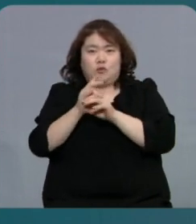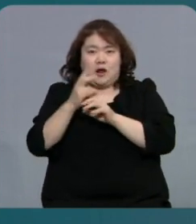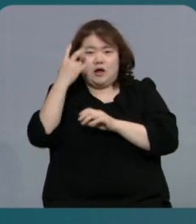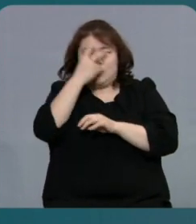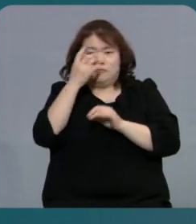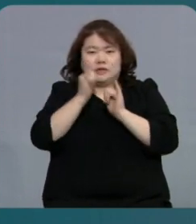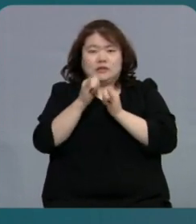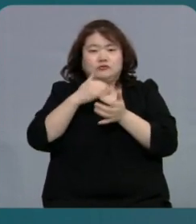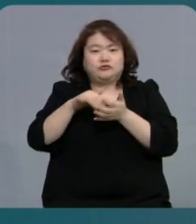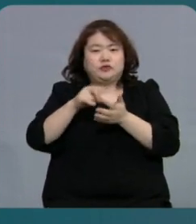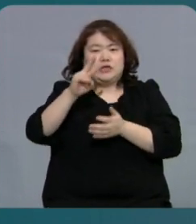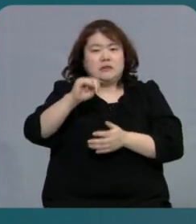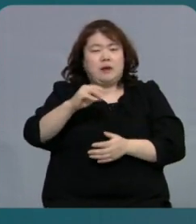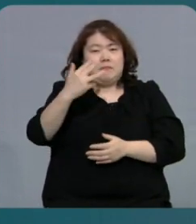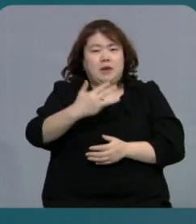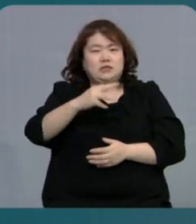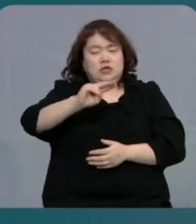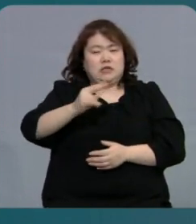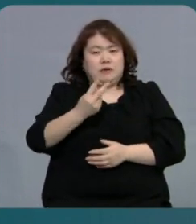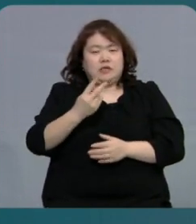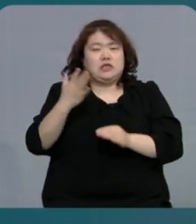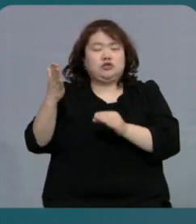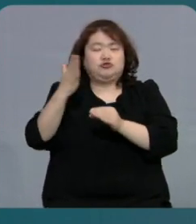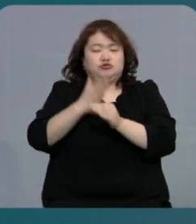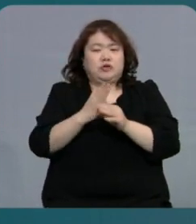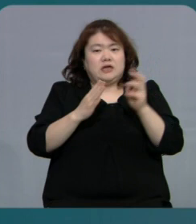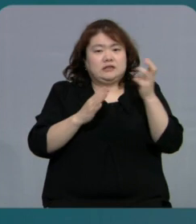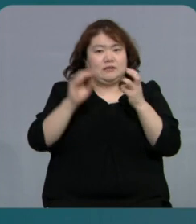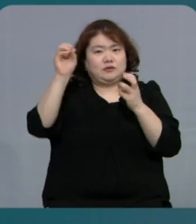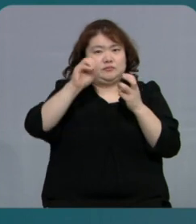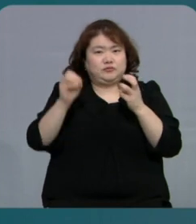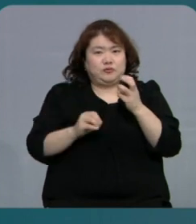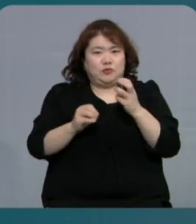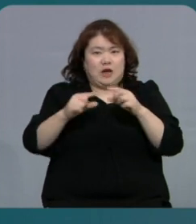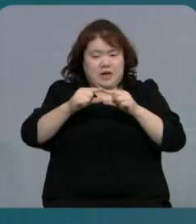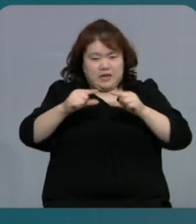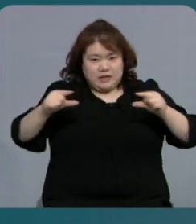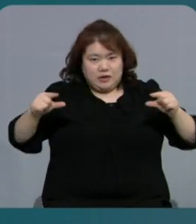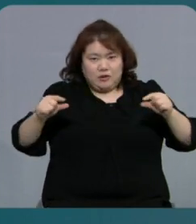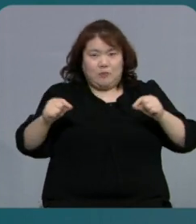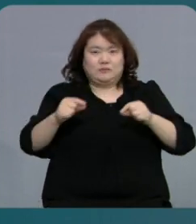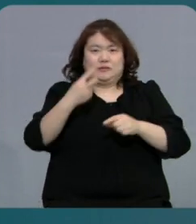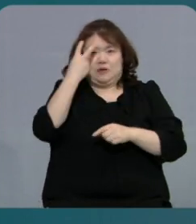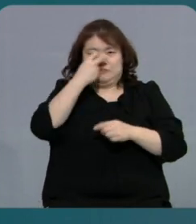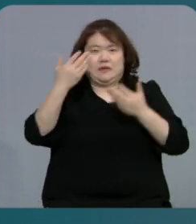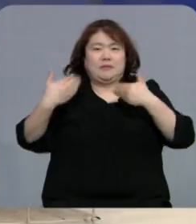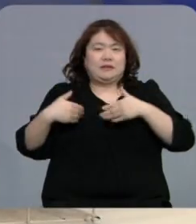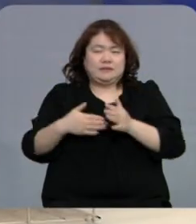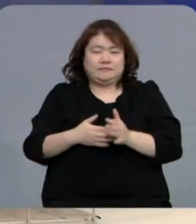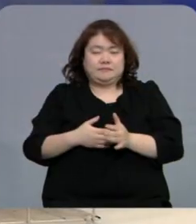2만 8,200여 명인데 이 가운데 30% 이상이 신속 항원 검사를 받았습니다.